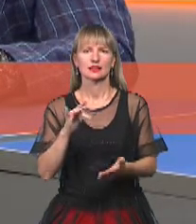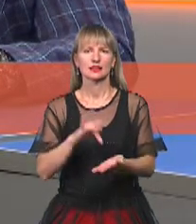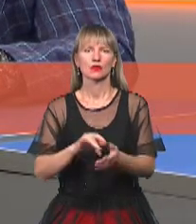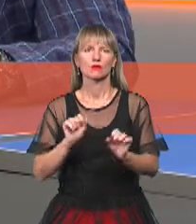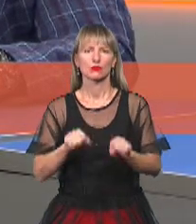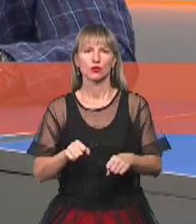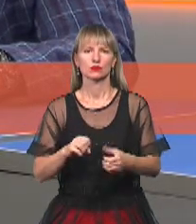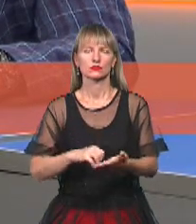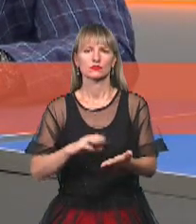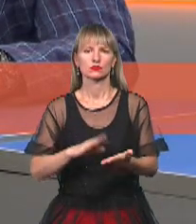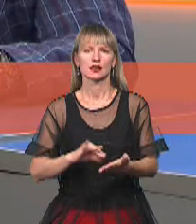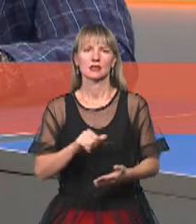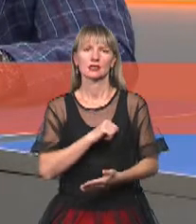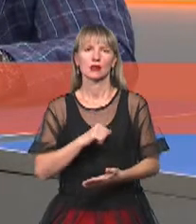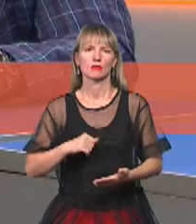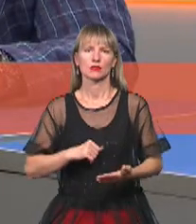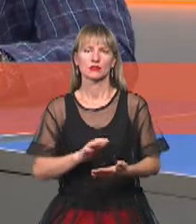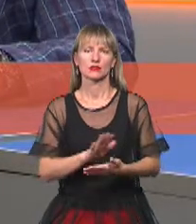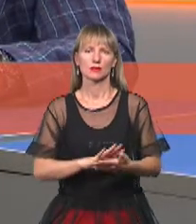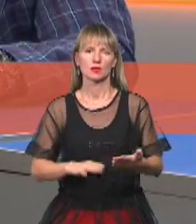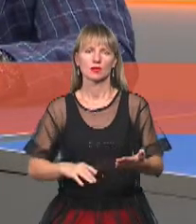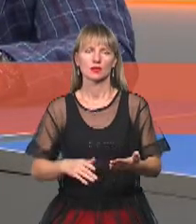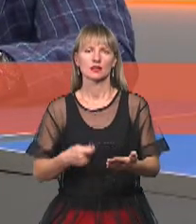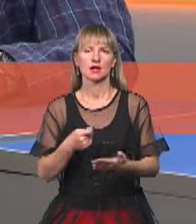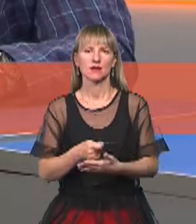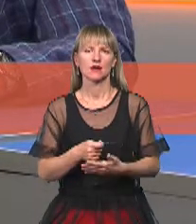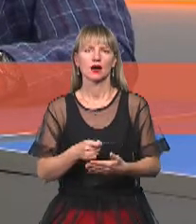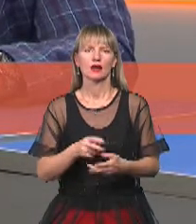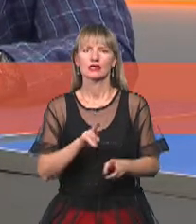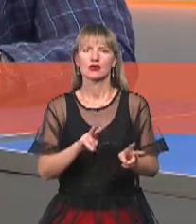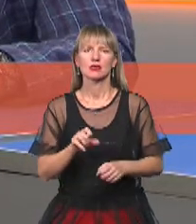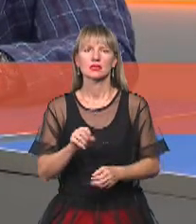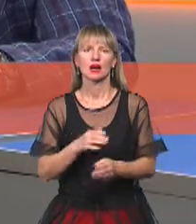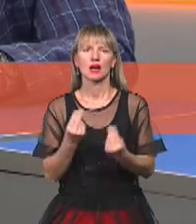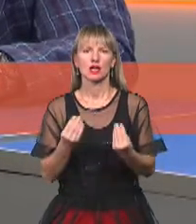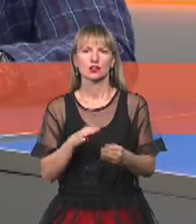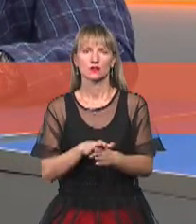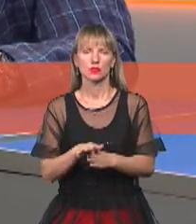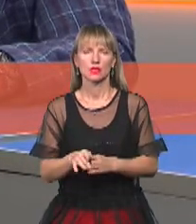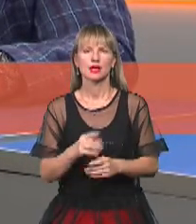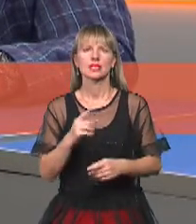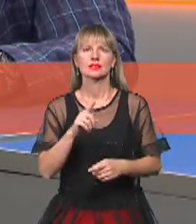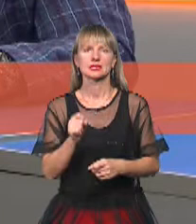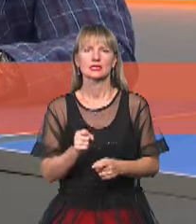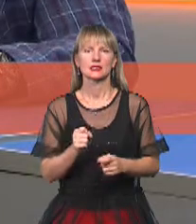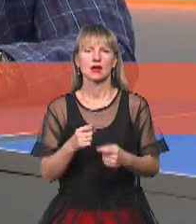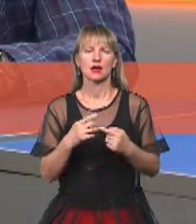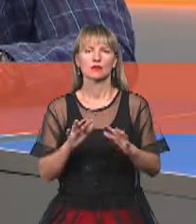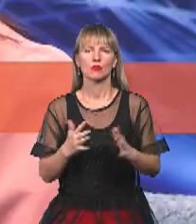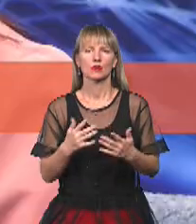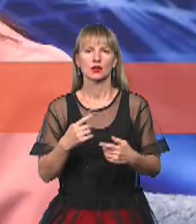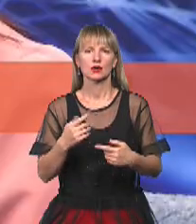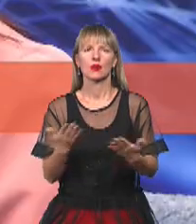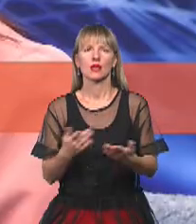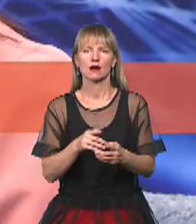і самостійно подавати звернення, слідкувати за якістю їх виконанням, за перебігом подій. Дуже